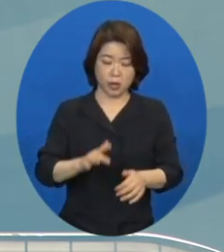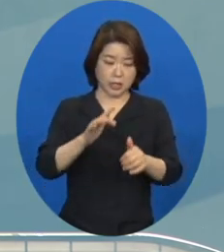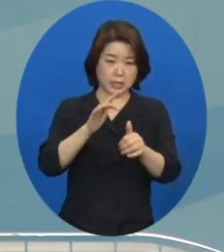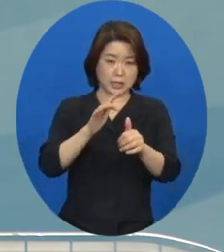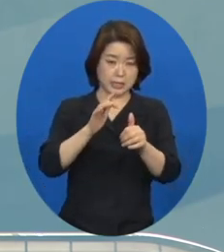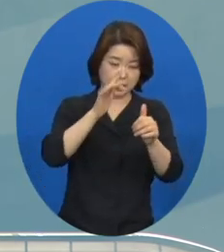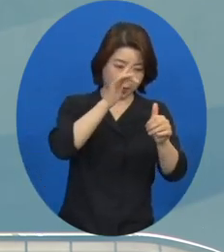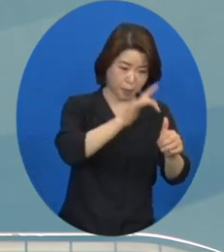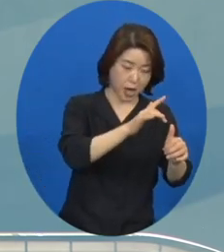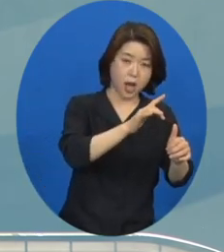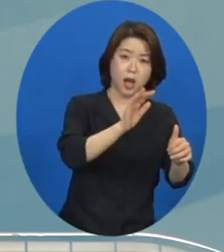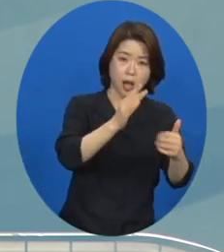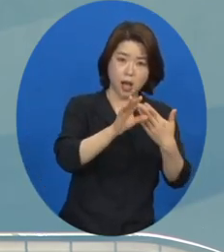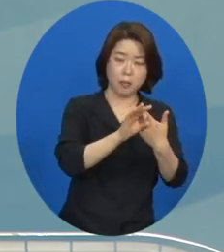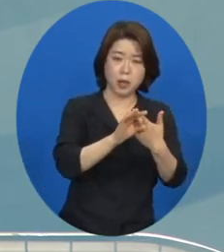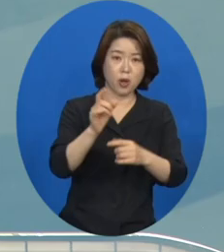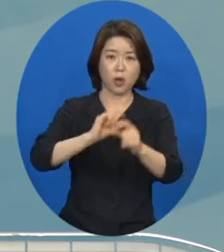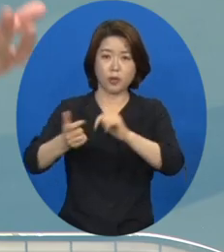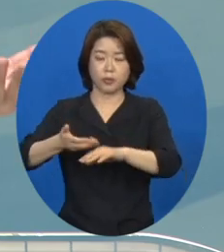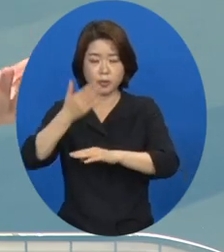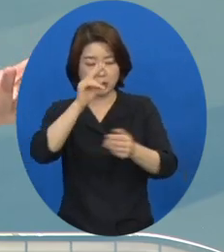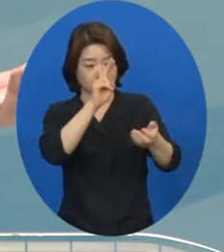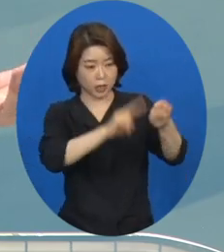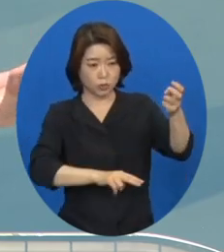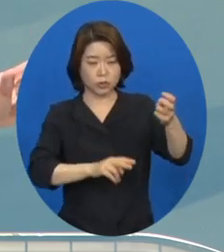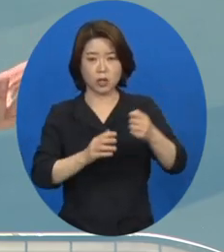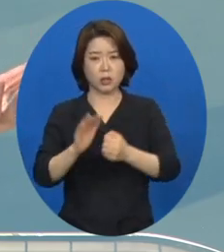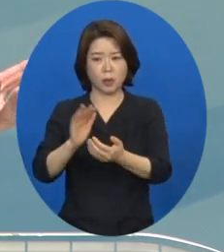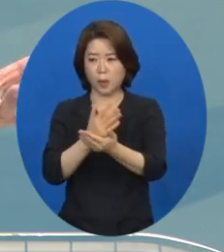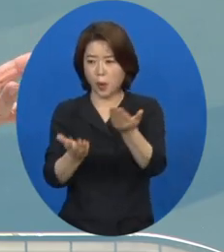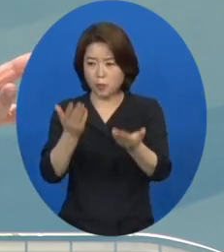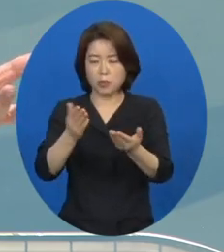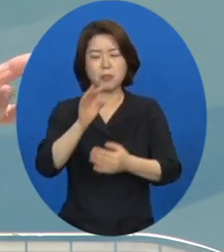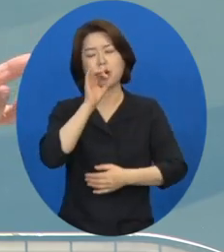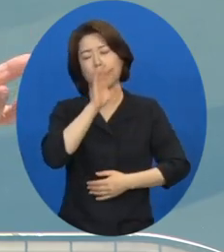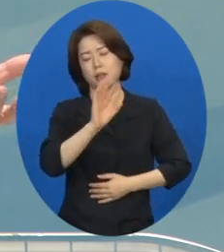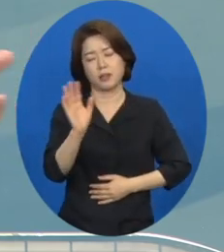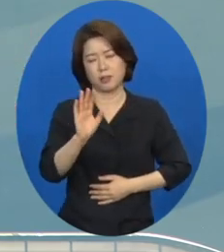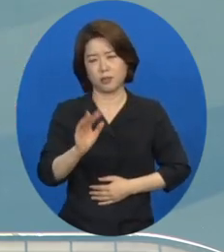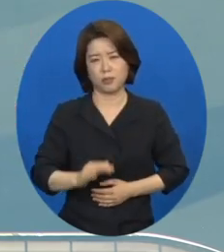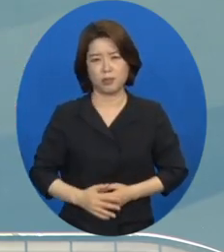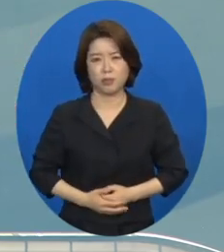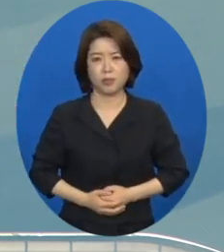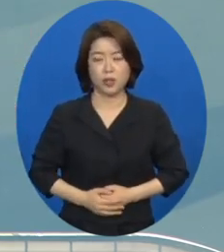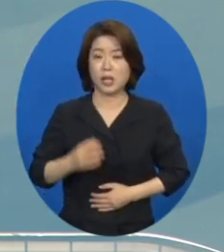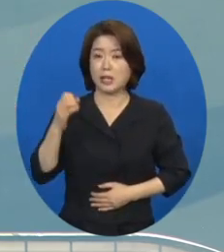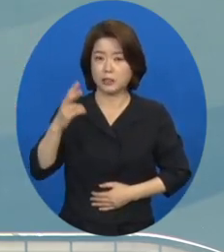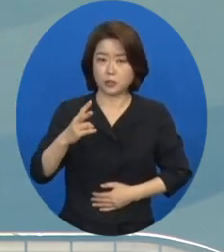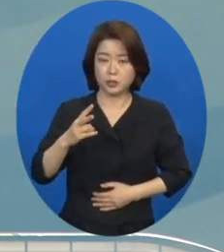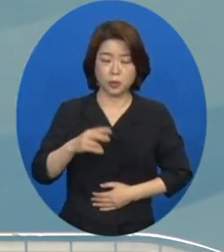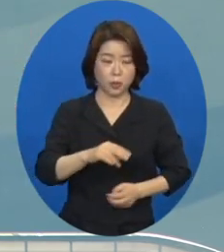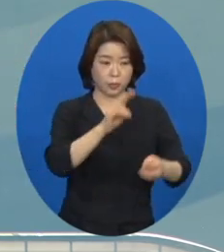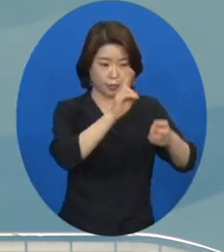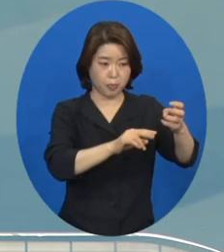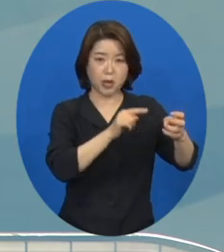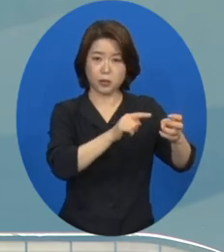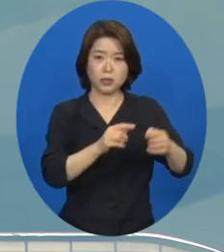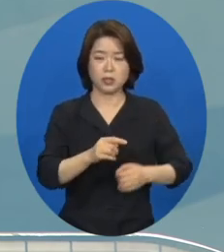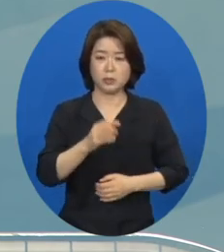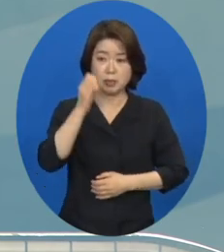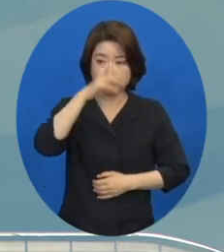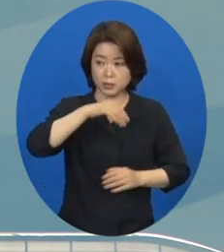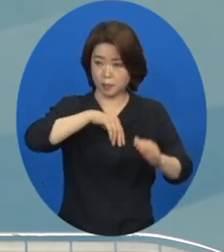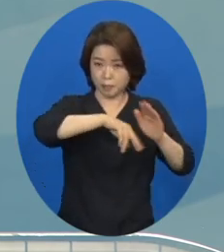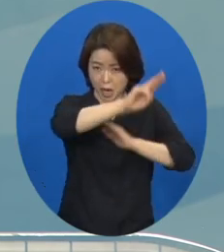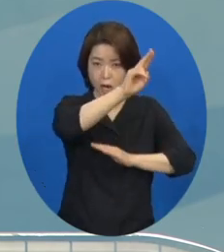버리면 이제는 더 이상 가룟유다는 더 분별이 안 돼요. 그리고 가룟유다는 그냥